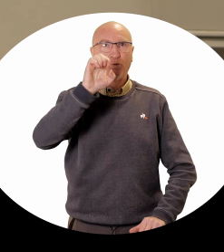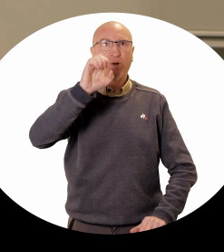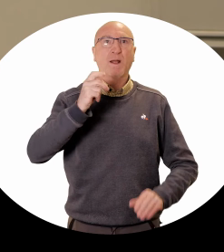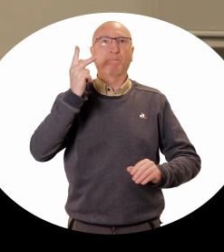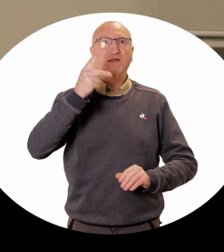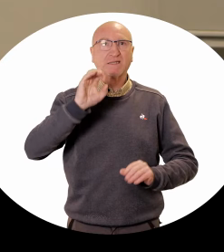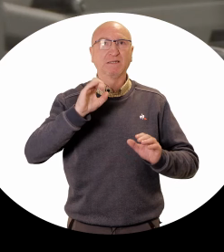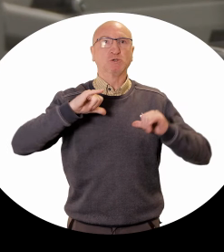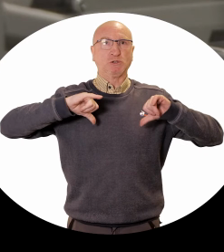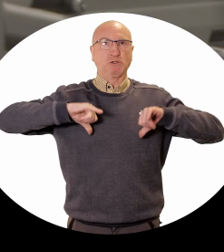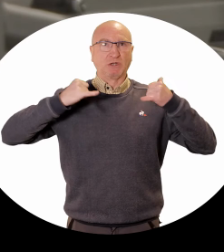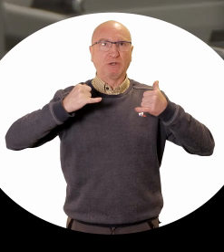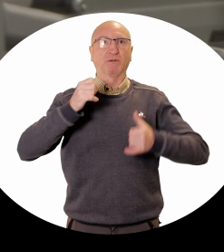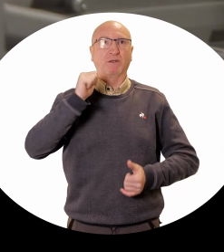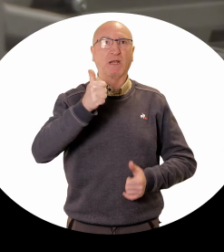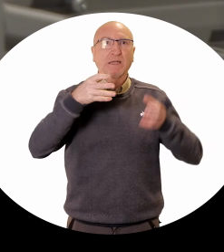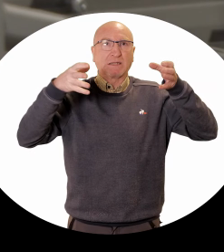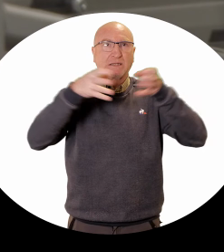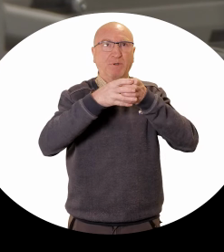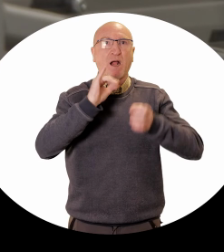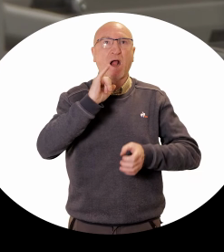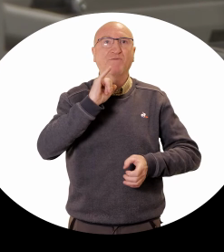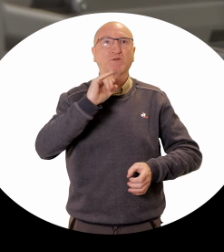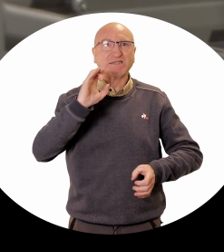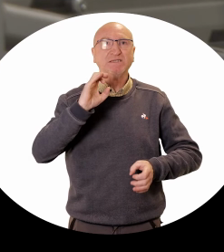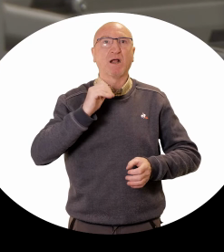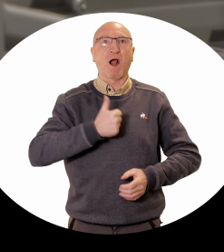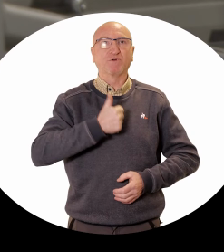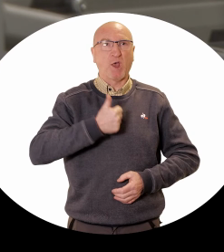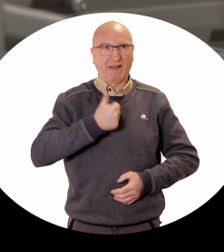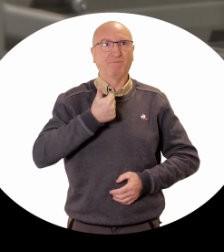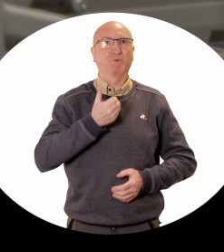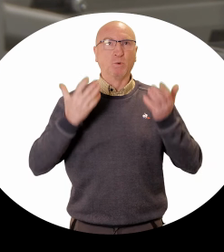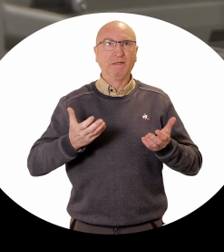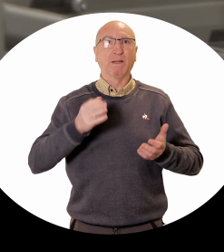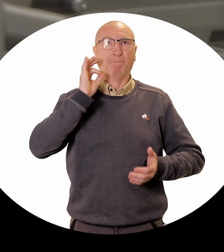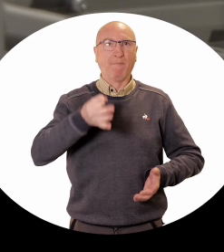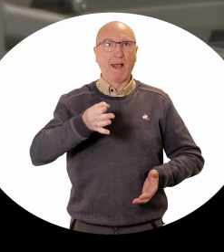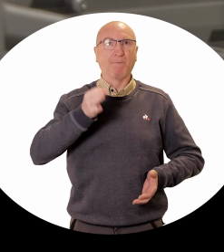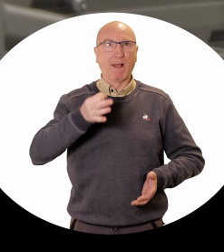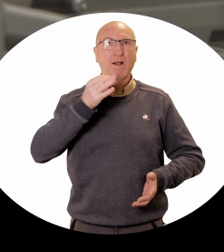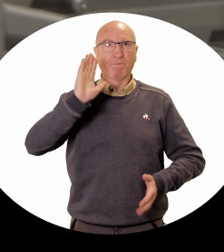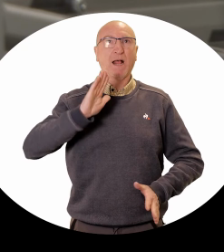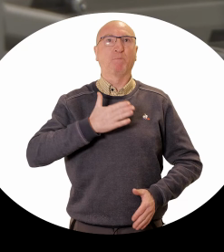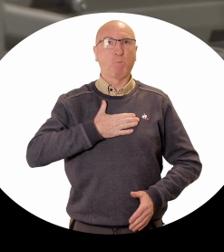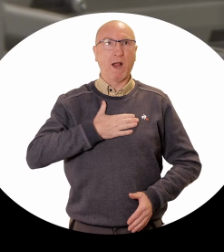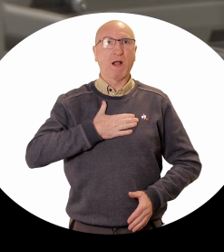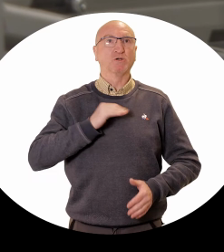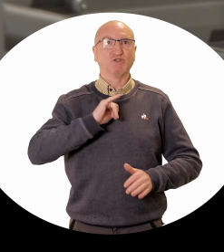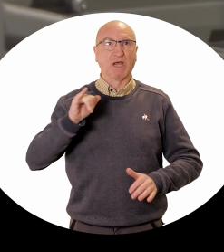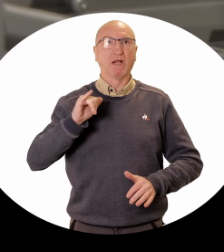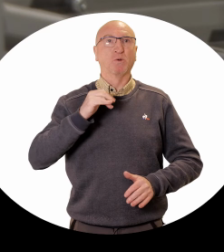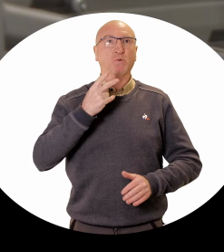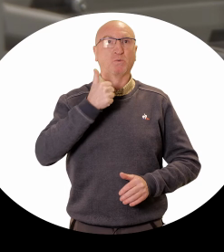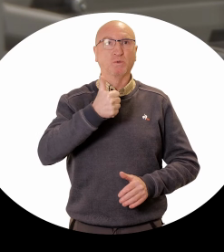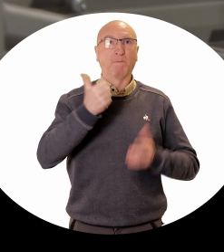d'études, toujours au top. Moi, je suis le robot de la main de préhension. À ton service, je compte et je